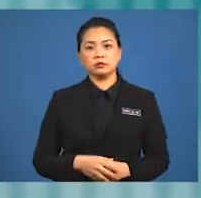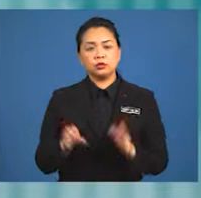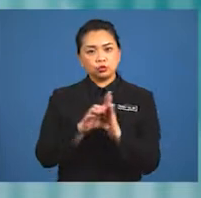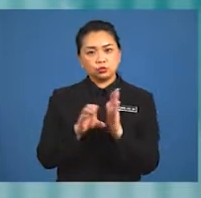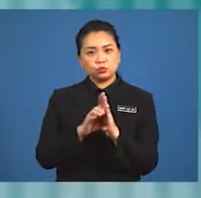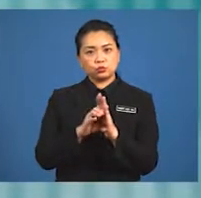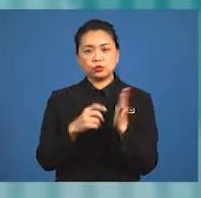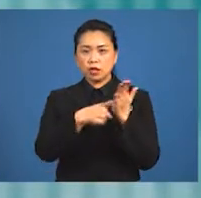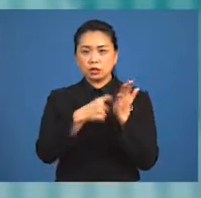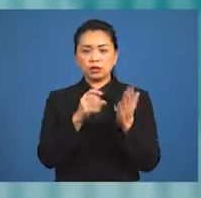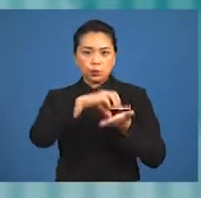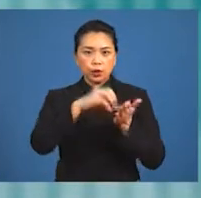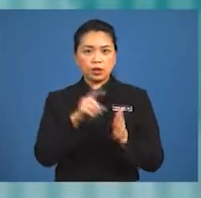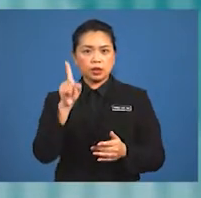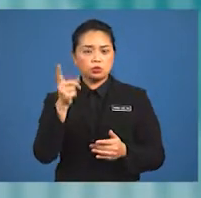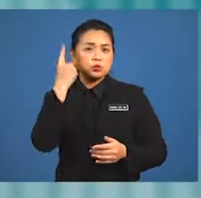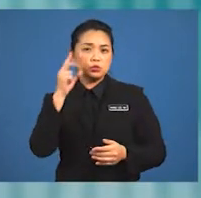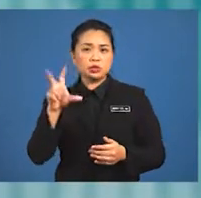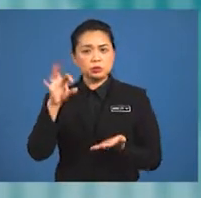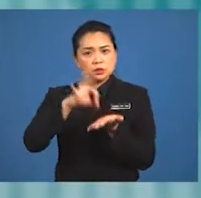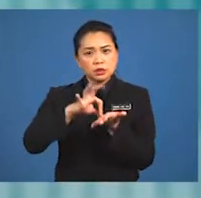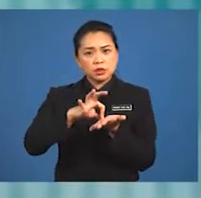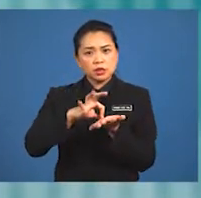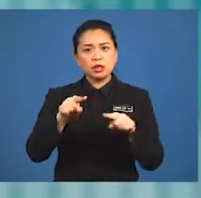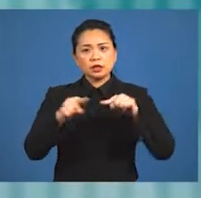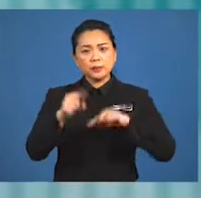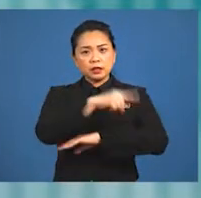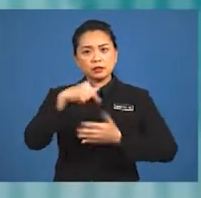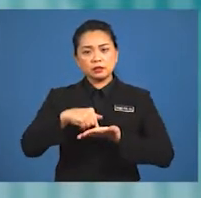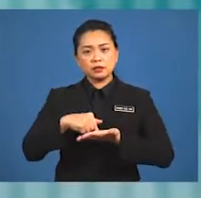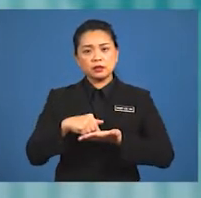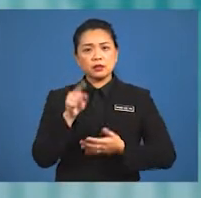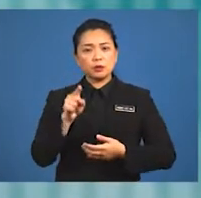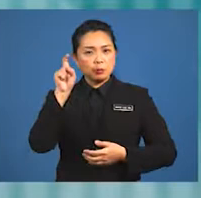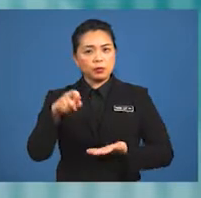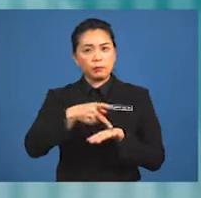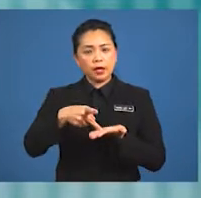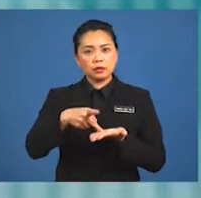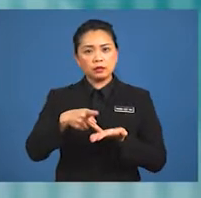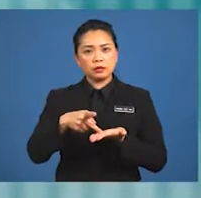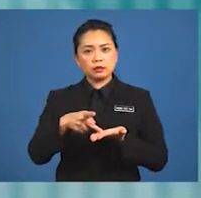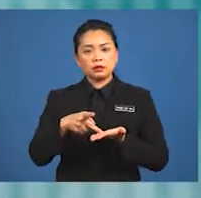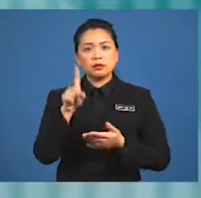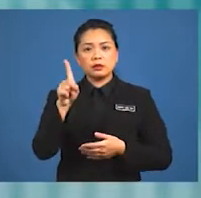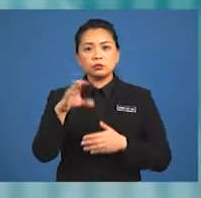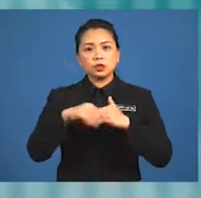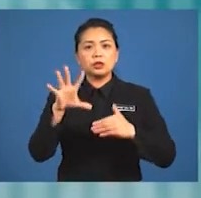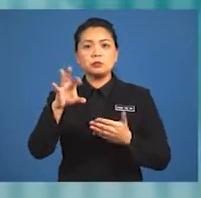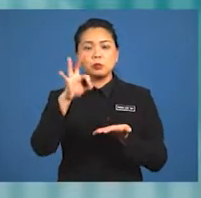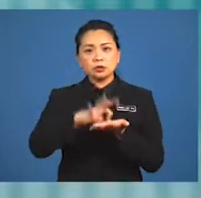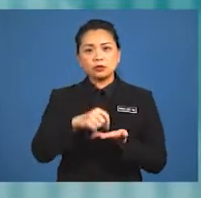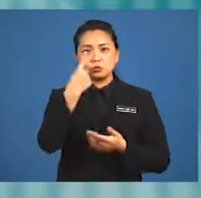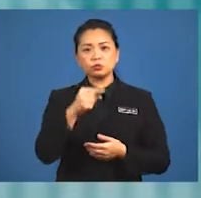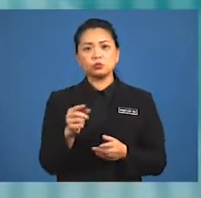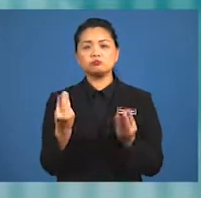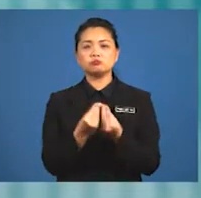kuih donat di kantin sekolah dahulu hanya 30 sen. Tapi pada hari ini, kamu perlu membayar dengan harga RM1.50 untuk